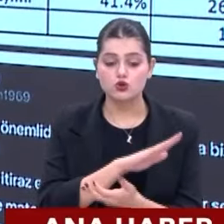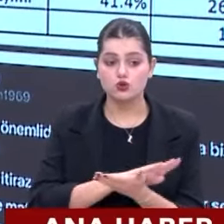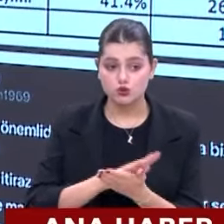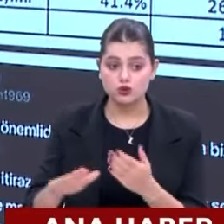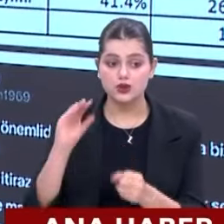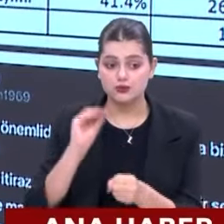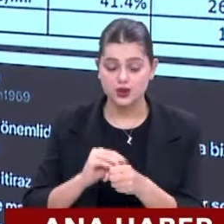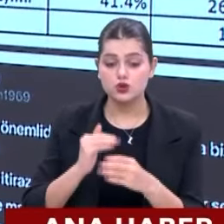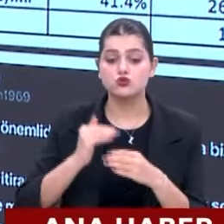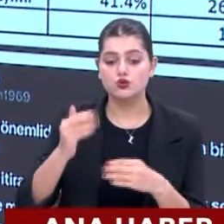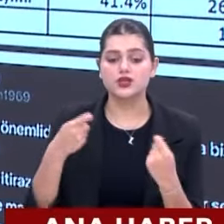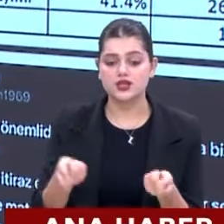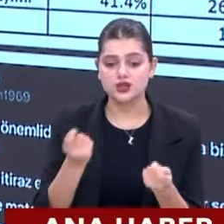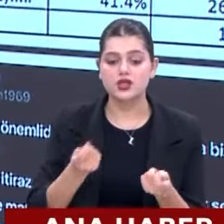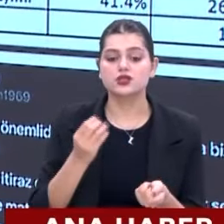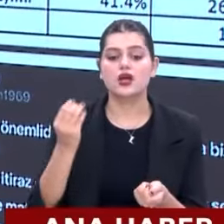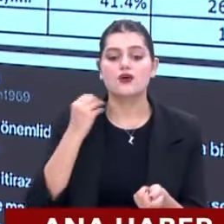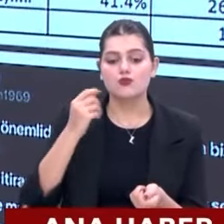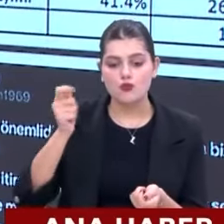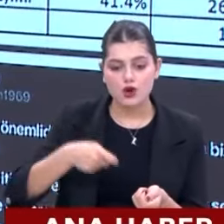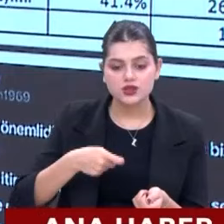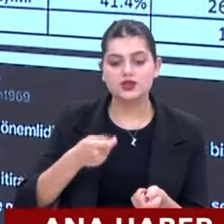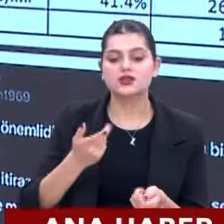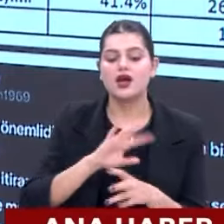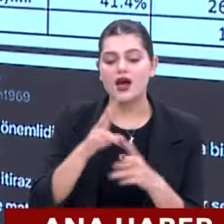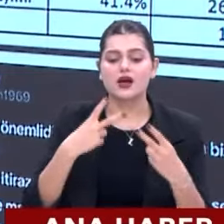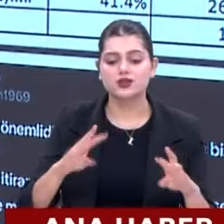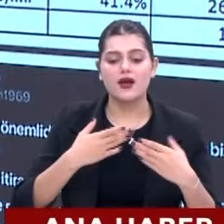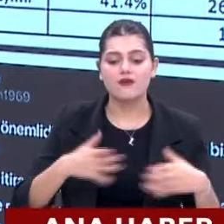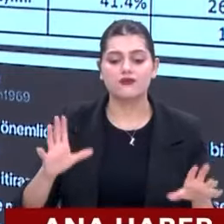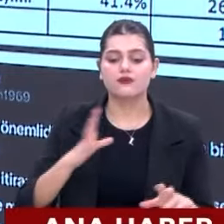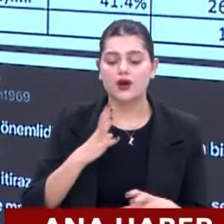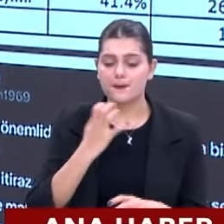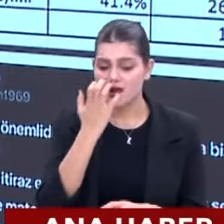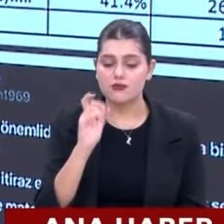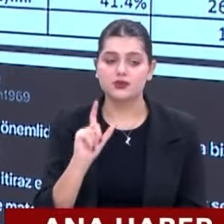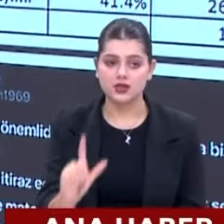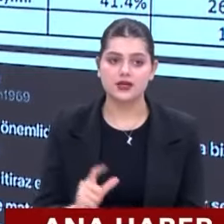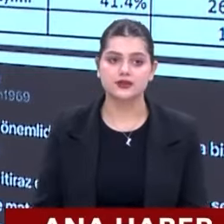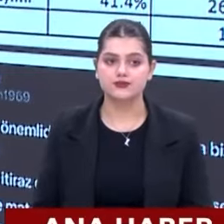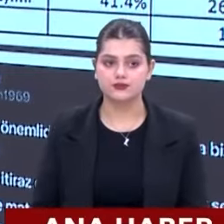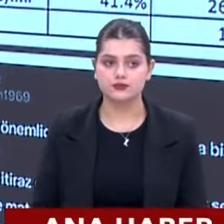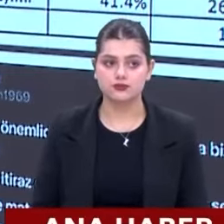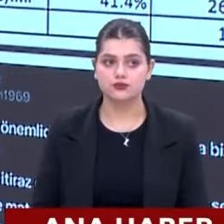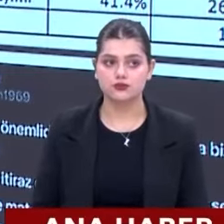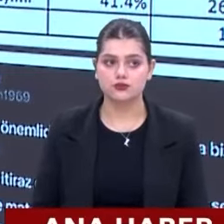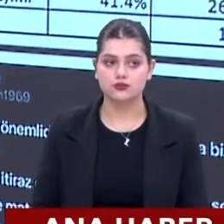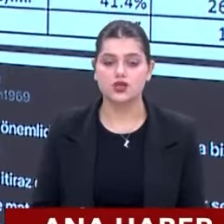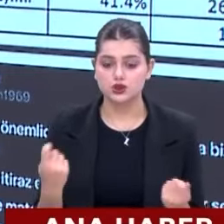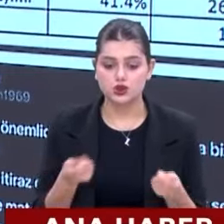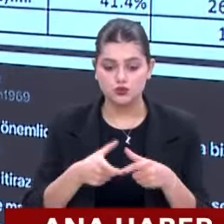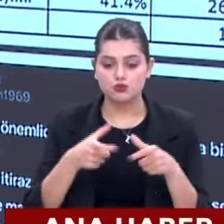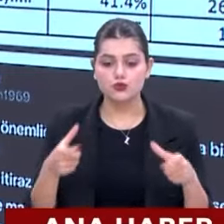zorunda, yüzleşmek zorunda. Hem vatandaş değil, iş dünyası da öyle, birçok sektör öyle. Dolayısıyla bir süre büyüme